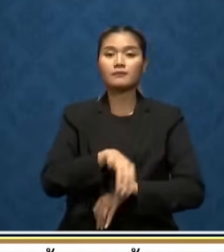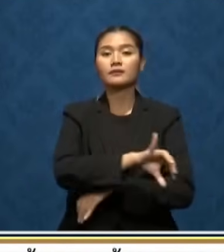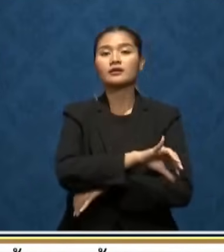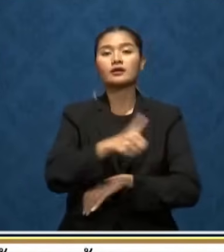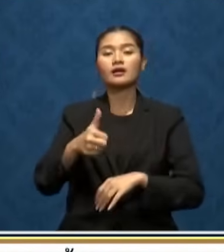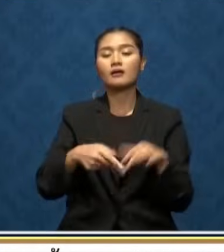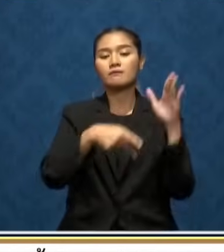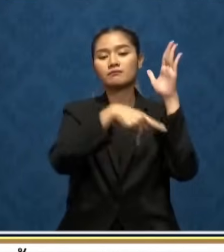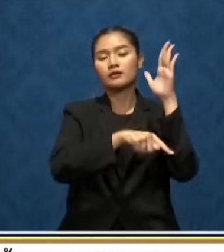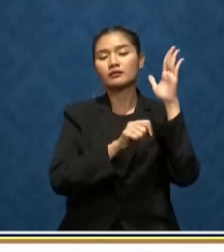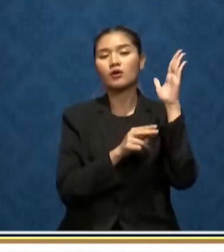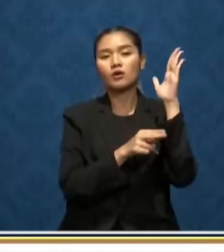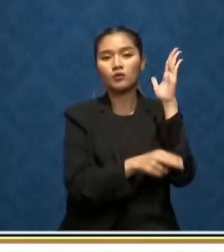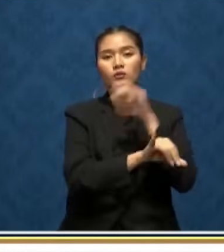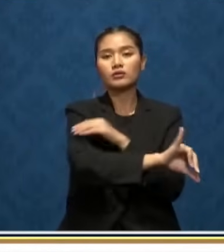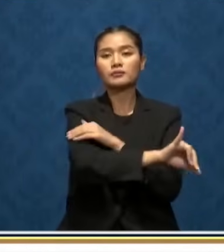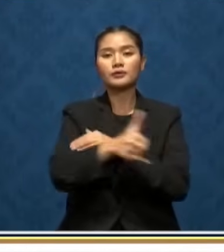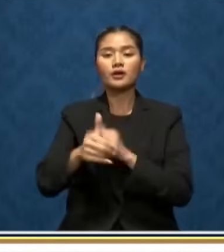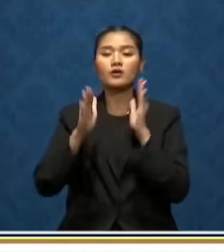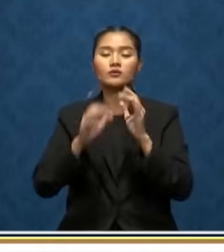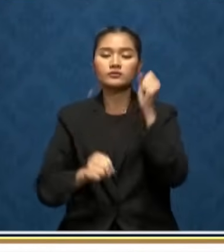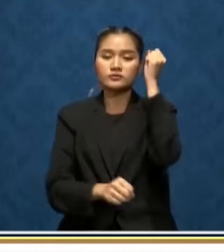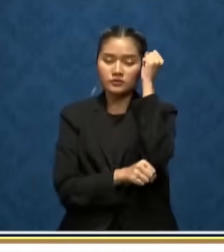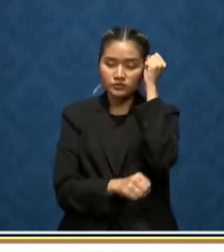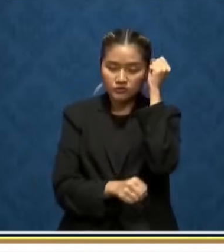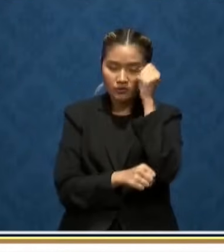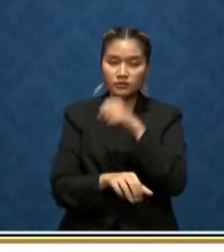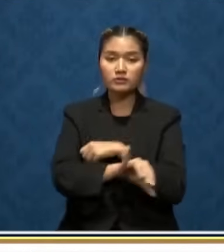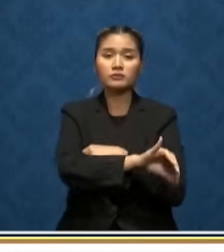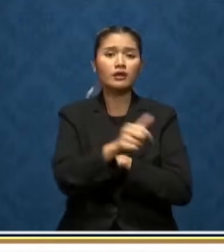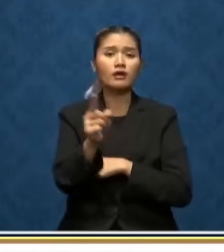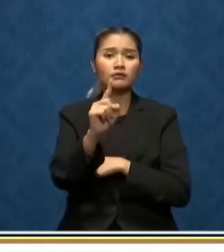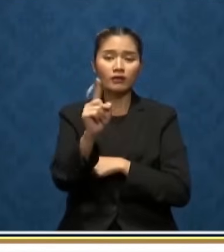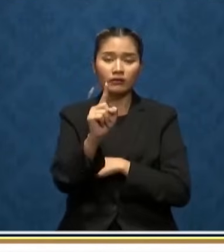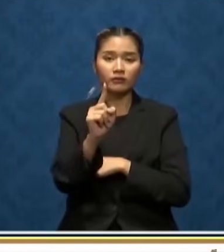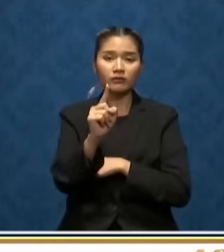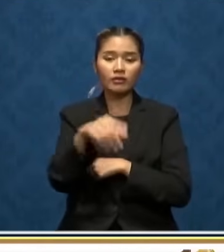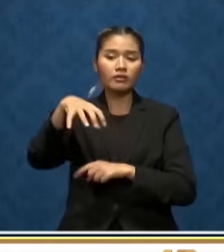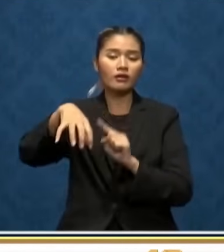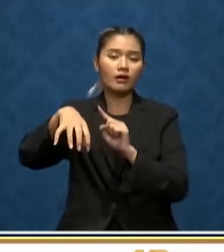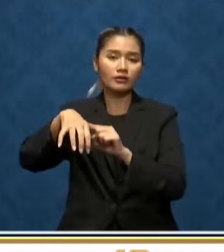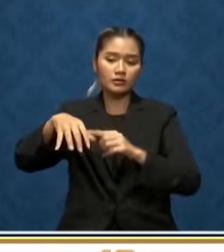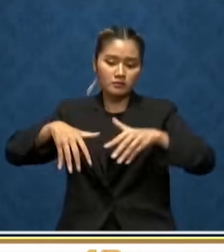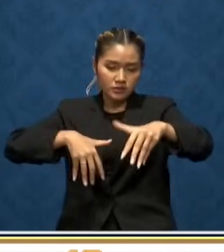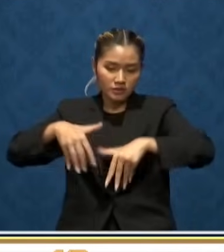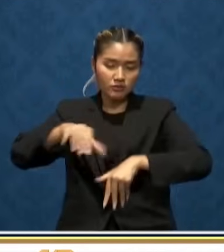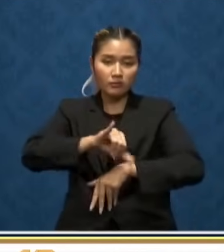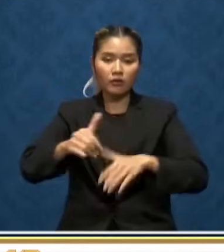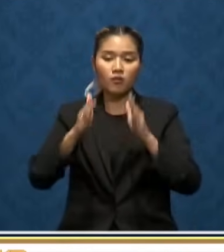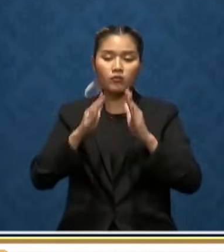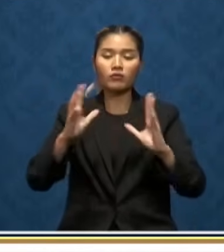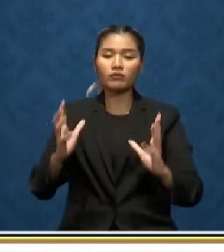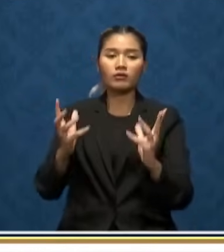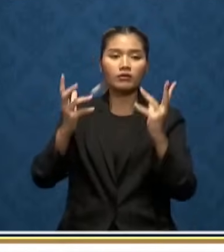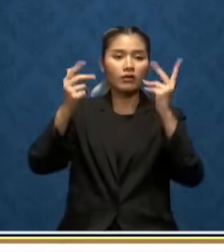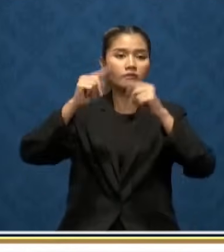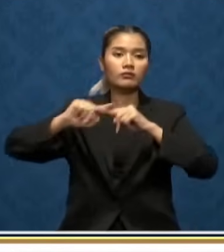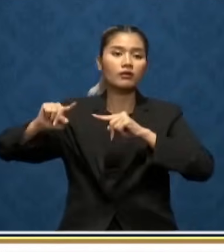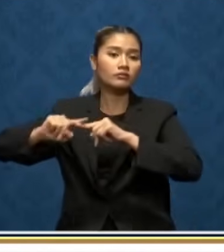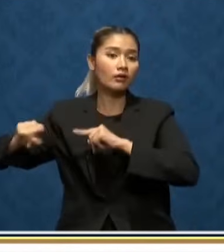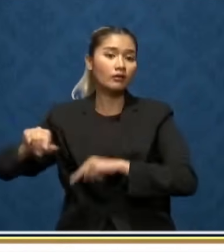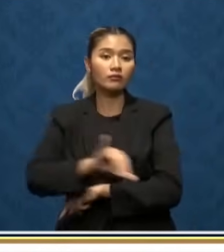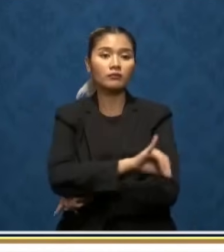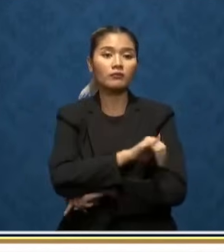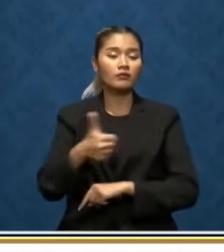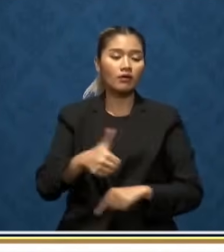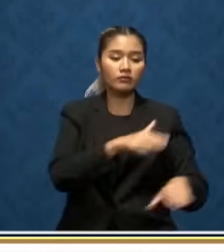ลุงที่ท่านพูดถึงเรื่องคนจนเมืองเรื่องสถานีประชาชนเรื่องคนหายเรื่องการ